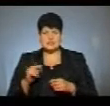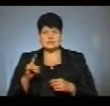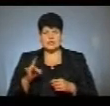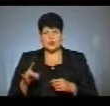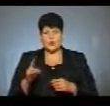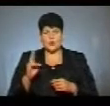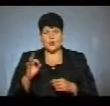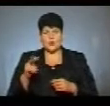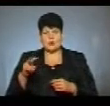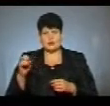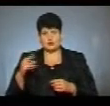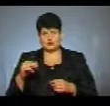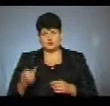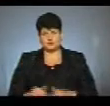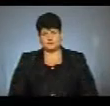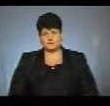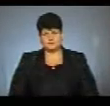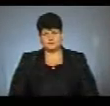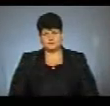Як це було, Богдан Буденчук бачив.